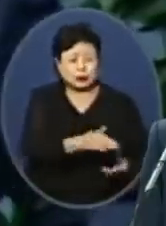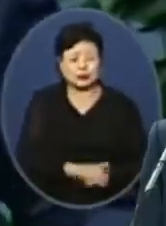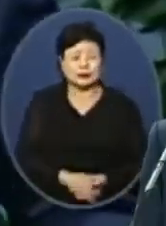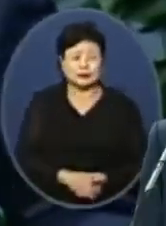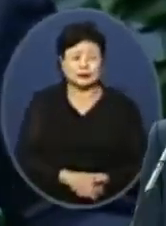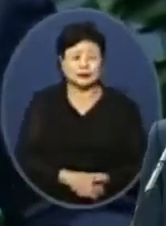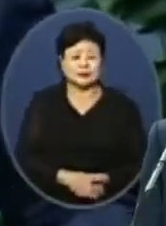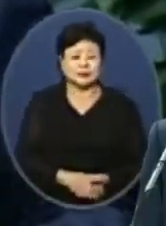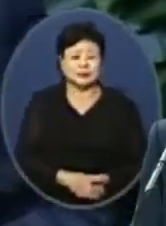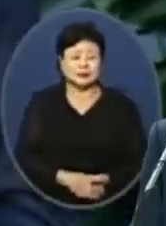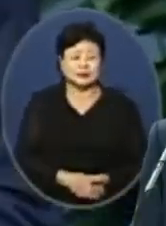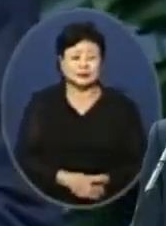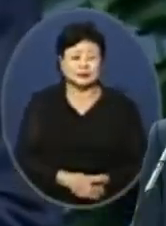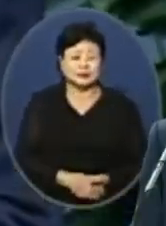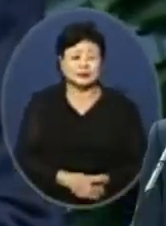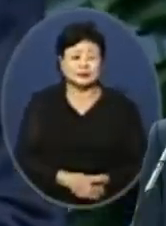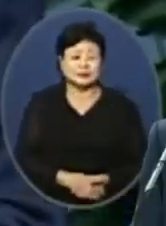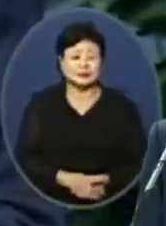여자들은